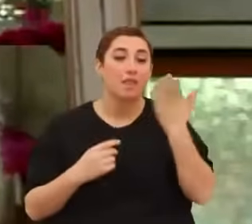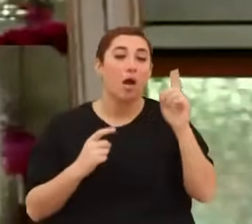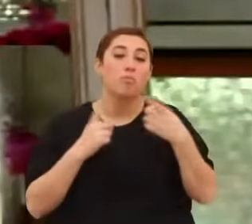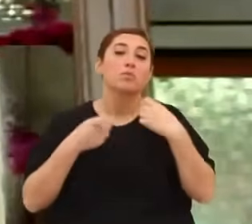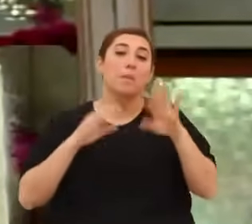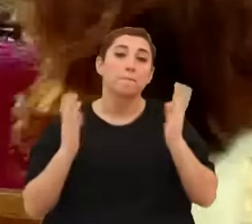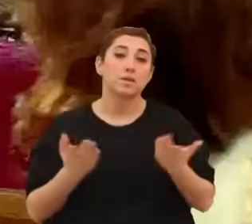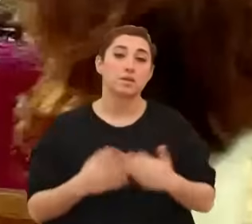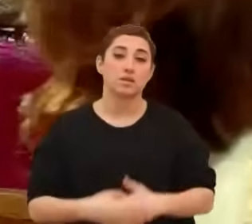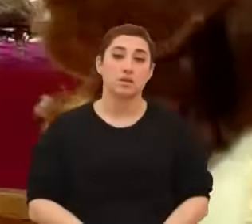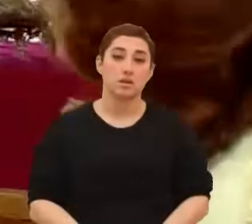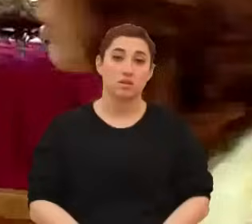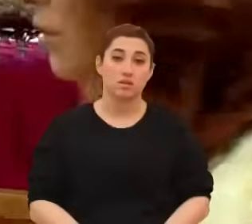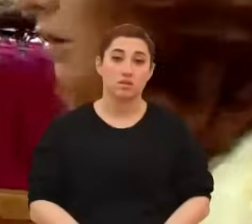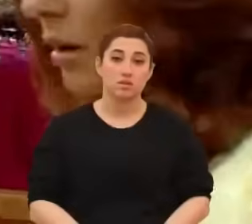henüz bulamadılar ya.